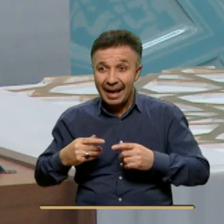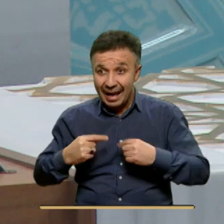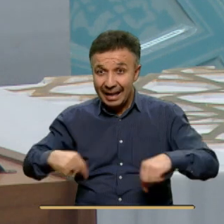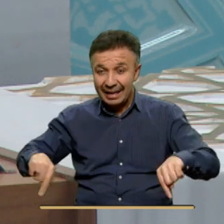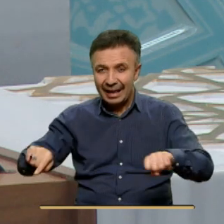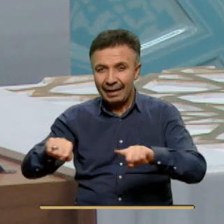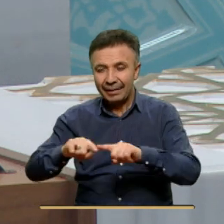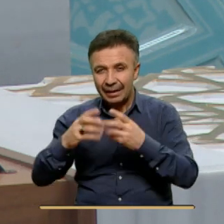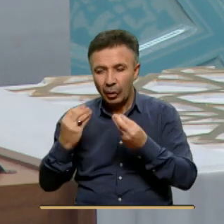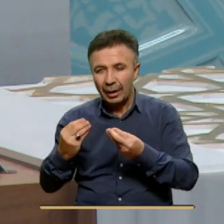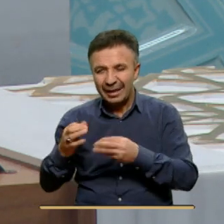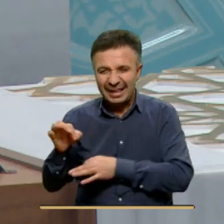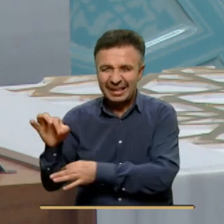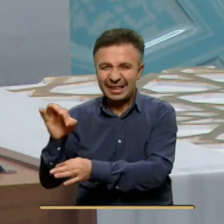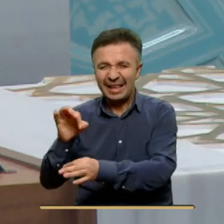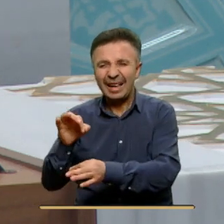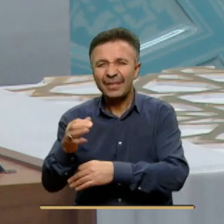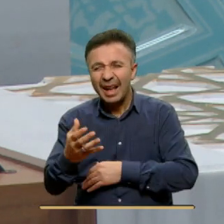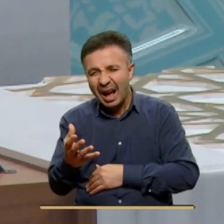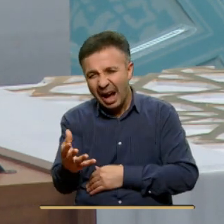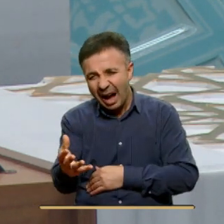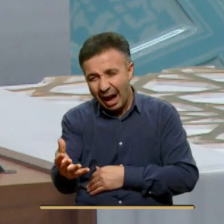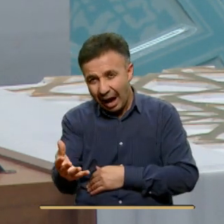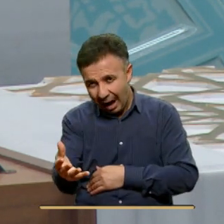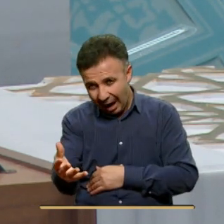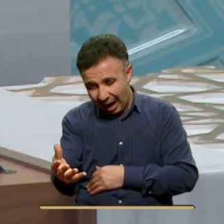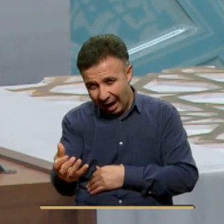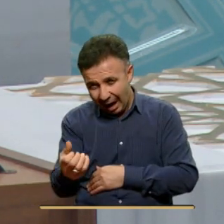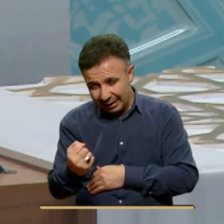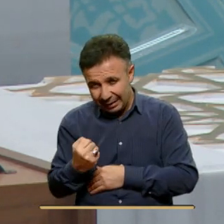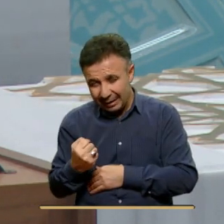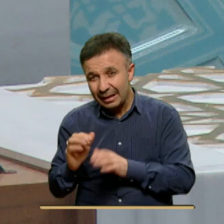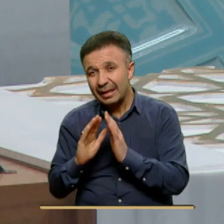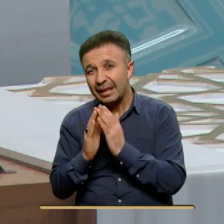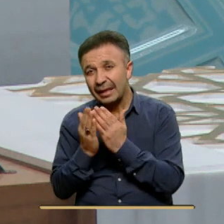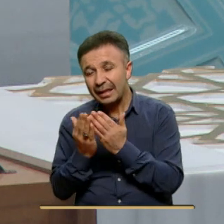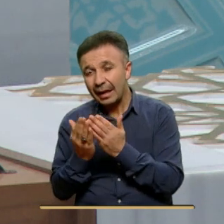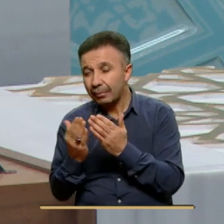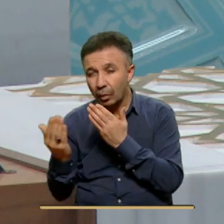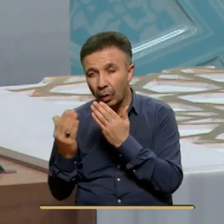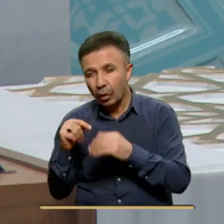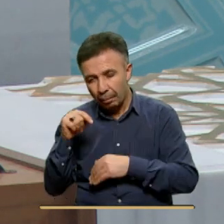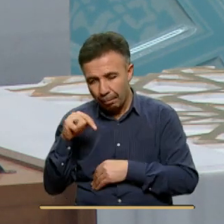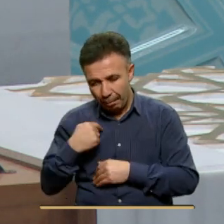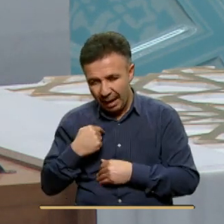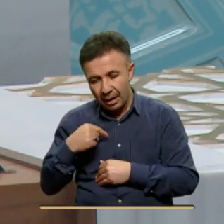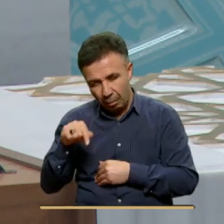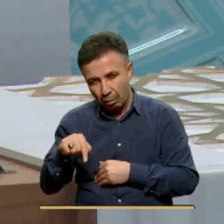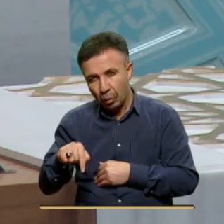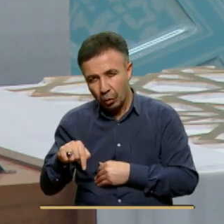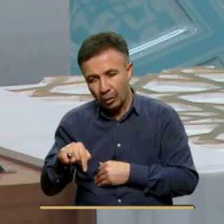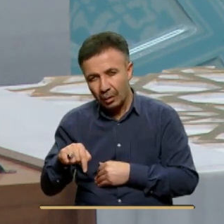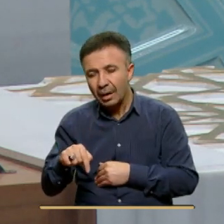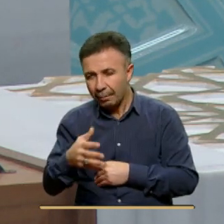insanlara alın, kitabımı okuyun. Ben bugünle karşılaşacağımı biliyordum.